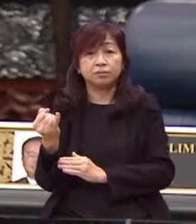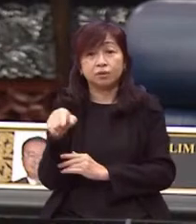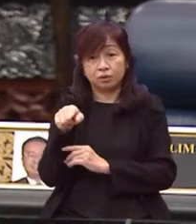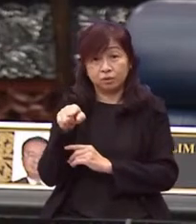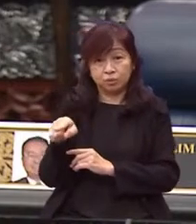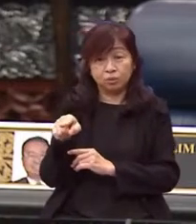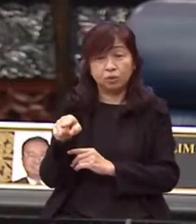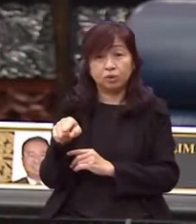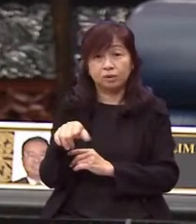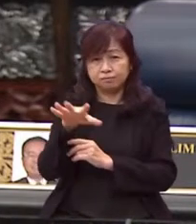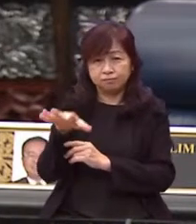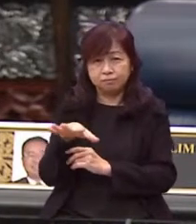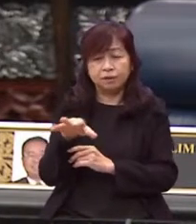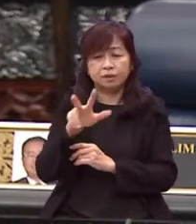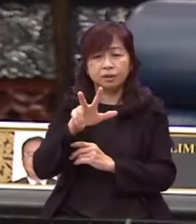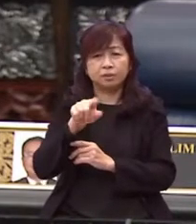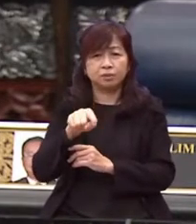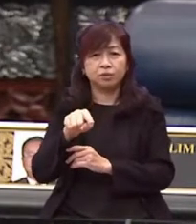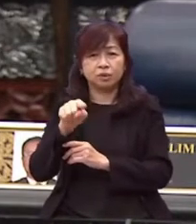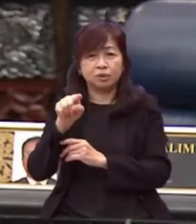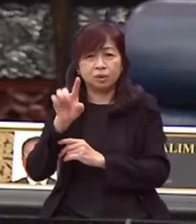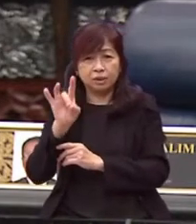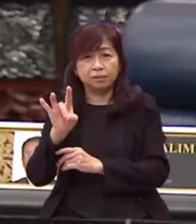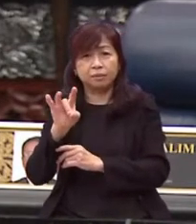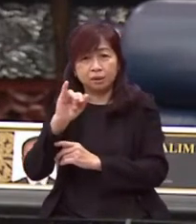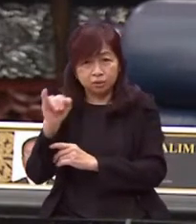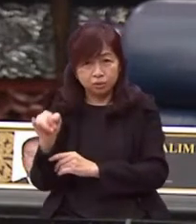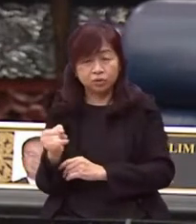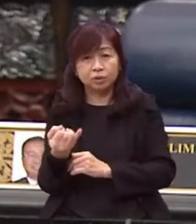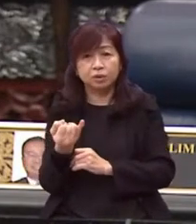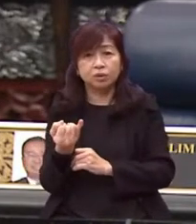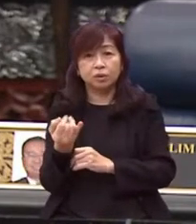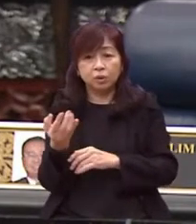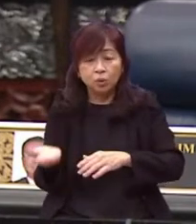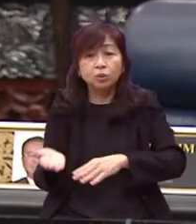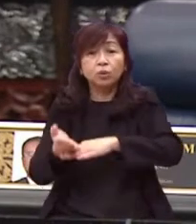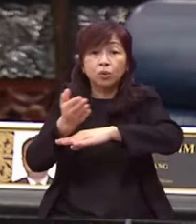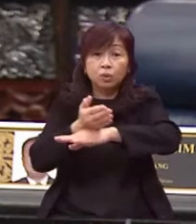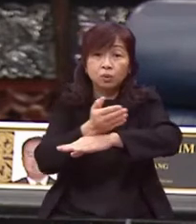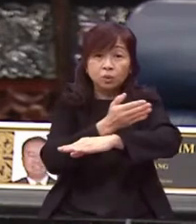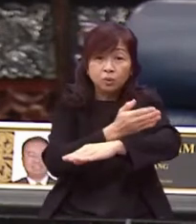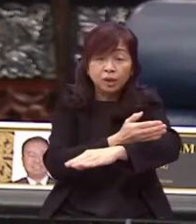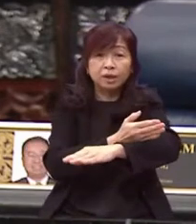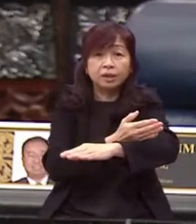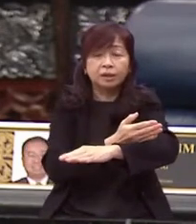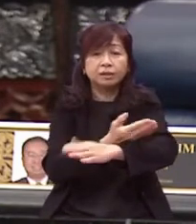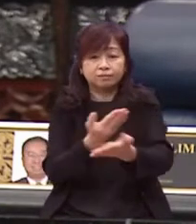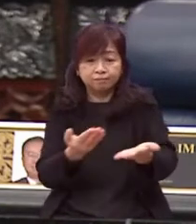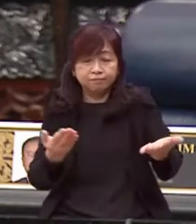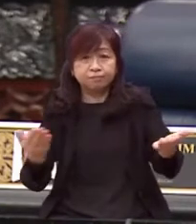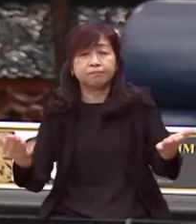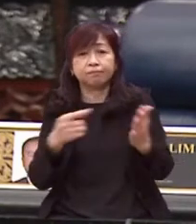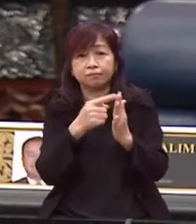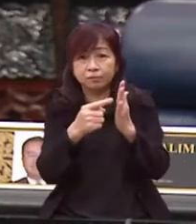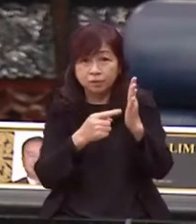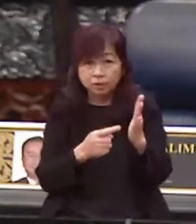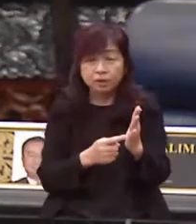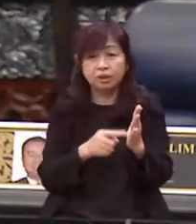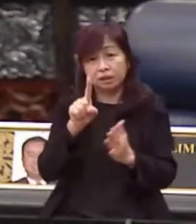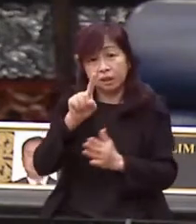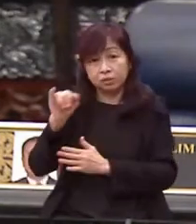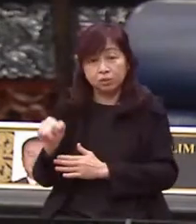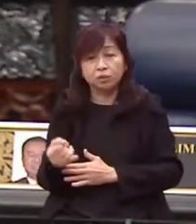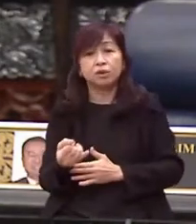sebanyak tiga puluhan 8 juta adalah untuk menaik Tara facility Zoo dan 1 juta bagi pengurusan dan